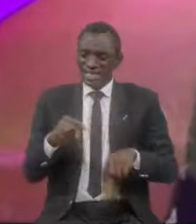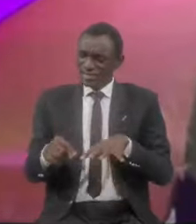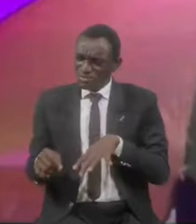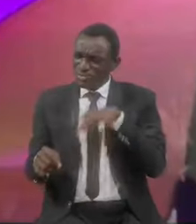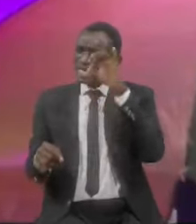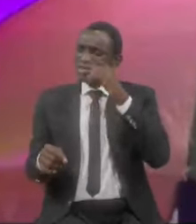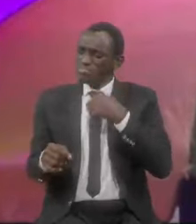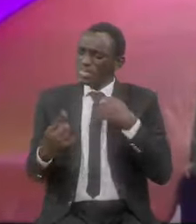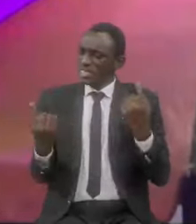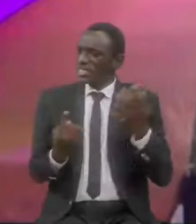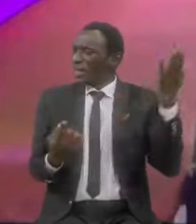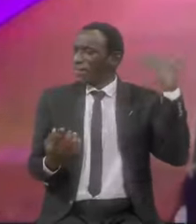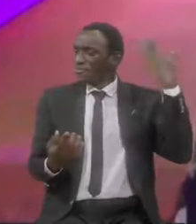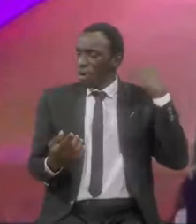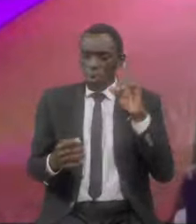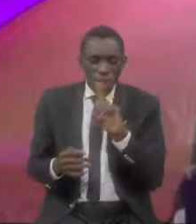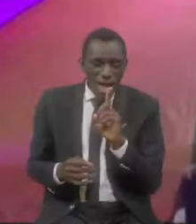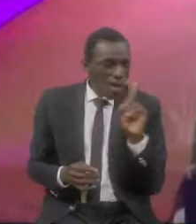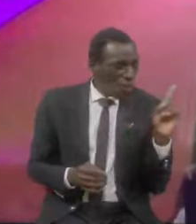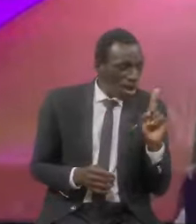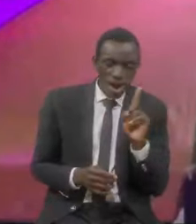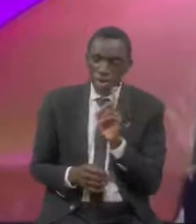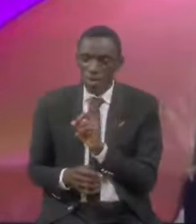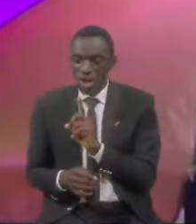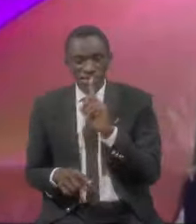Vous ne pouvez plus retrouver une trace